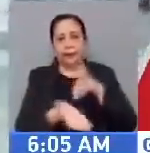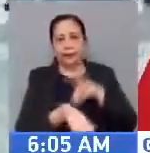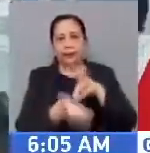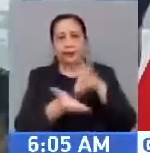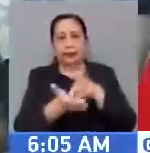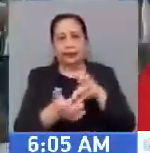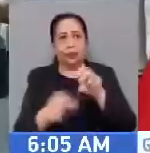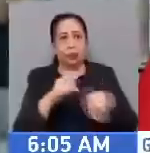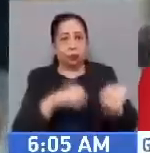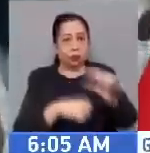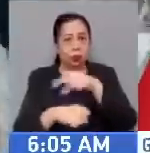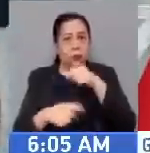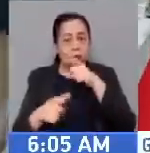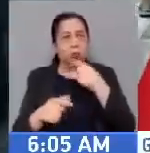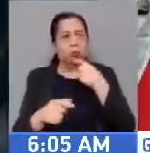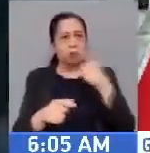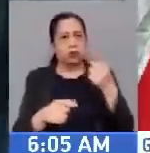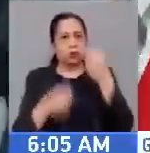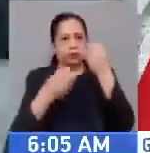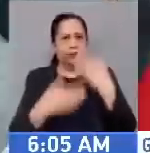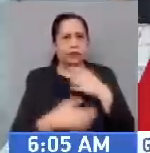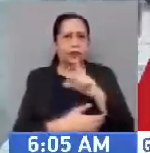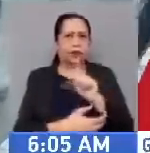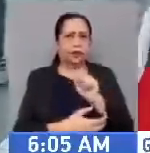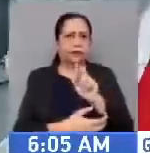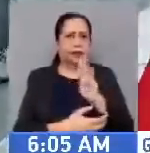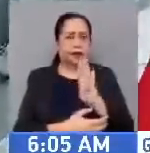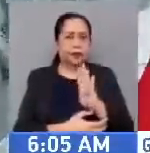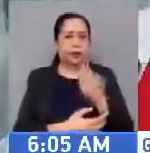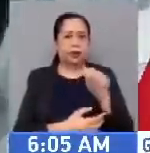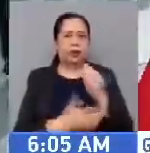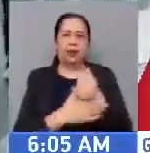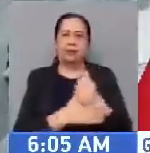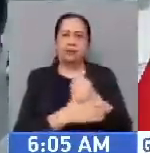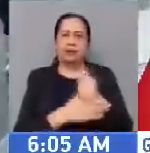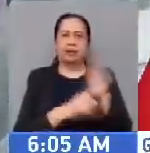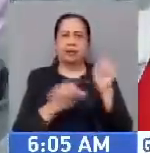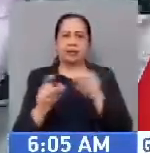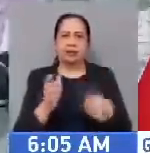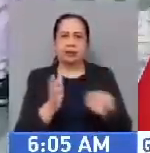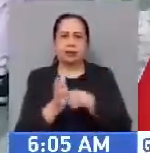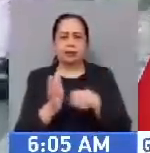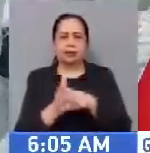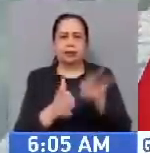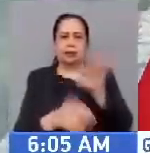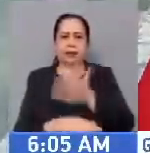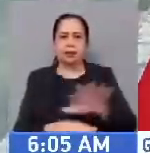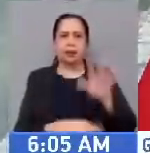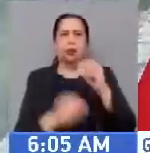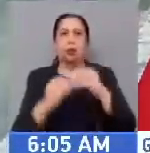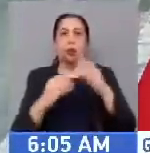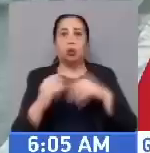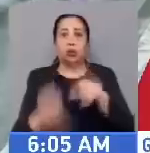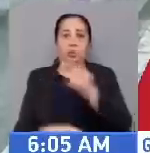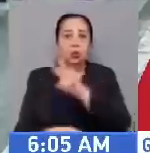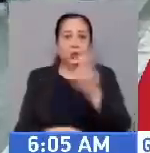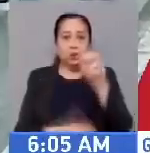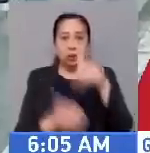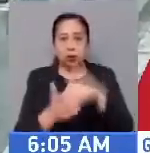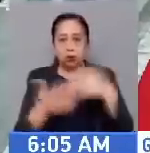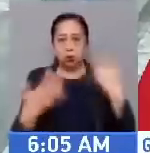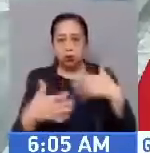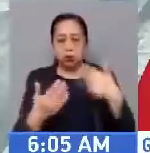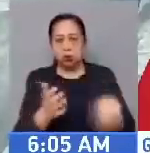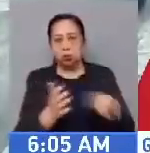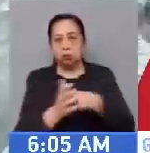natin at sinasabi sa atin ng LTFRB na ang average na sumasakay dito kada araw ay more than 200,000 passengers. Yan